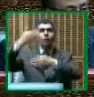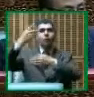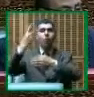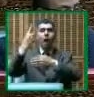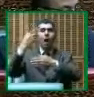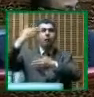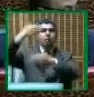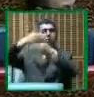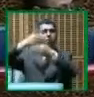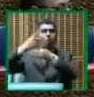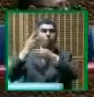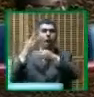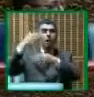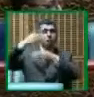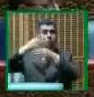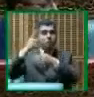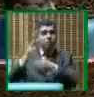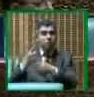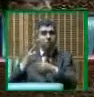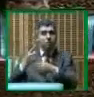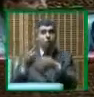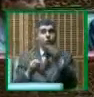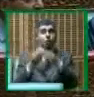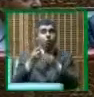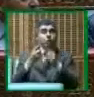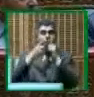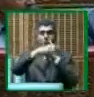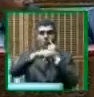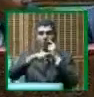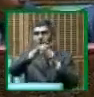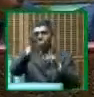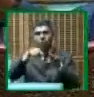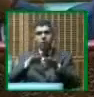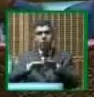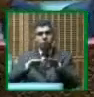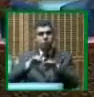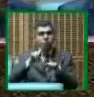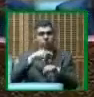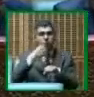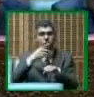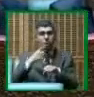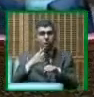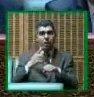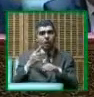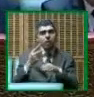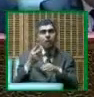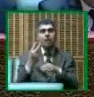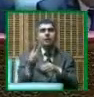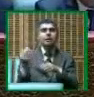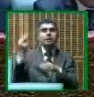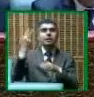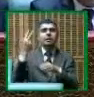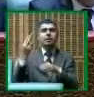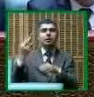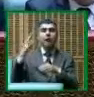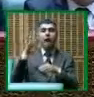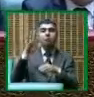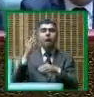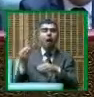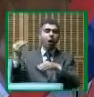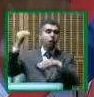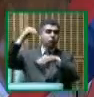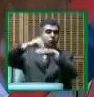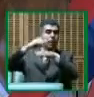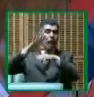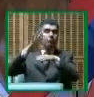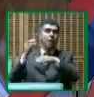وبعد ذلك جاء تصميم التهيئه الجديد، وتصميم التهيئه الجديد سمح لهذا الحي انه يمر الى طبق